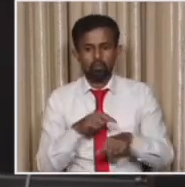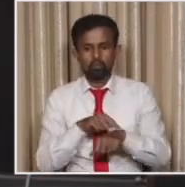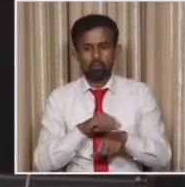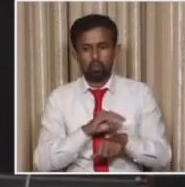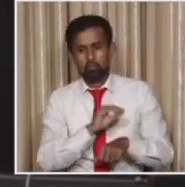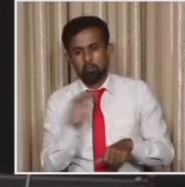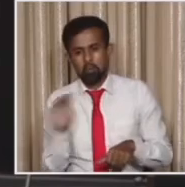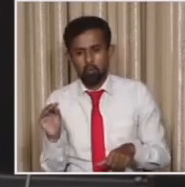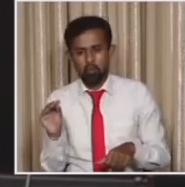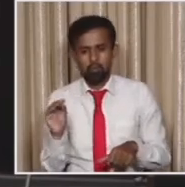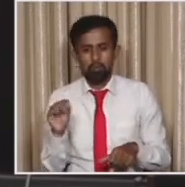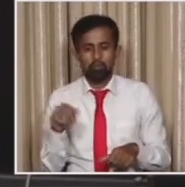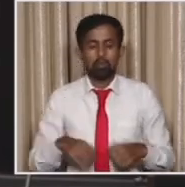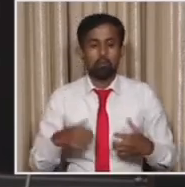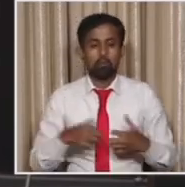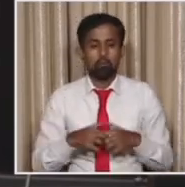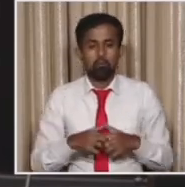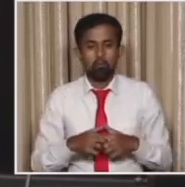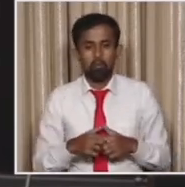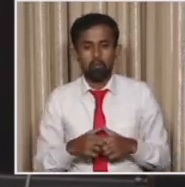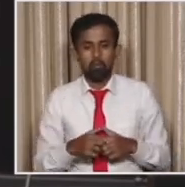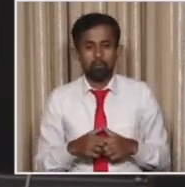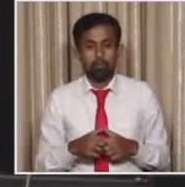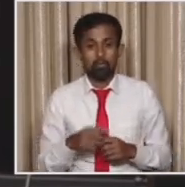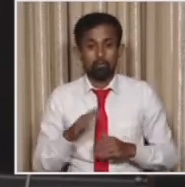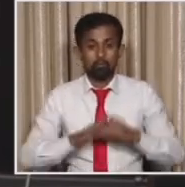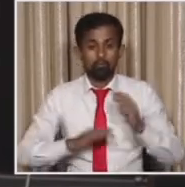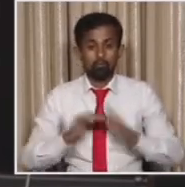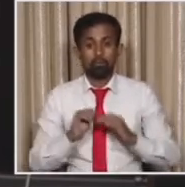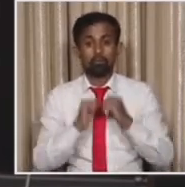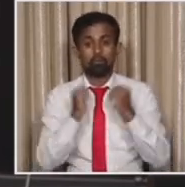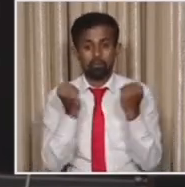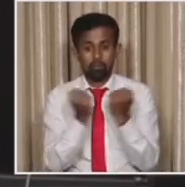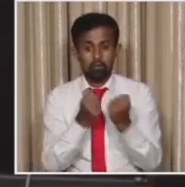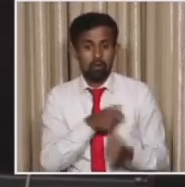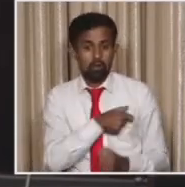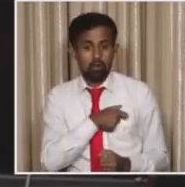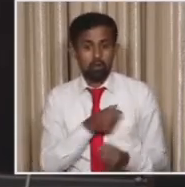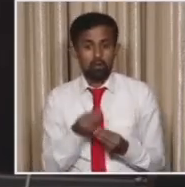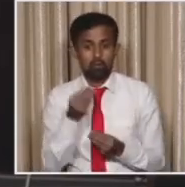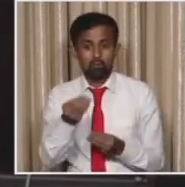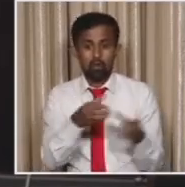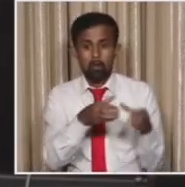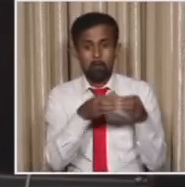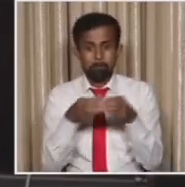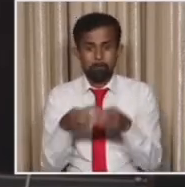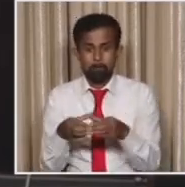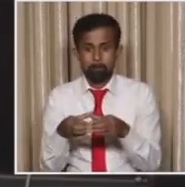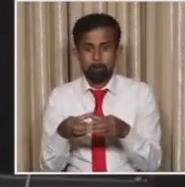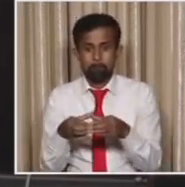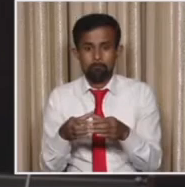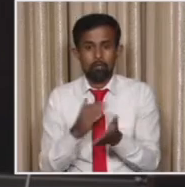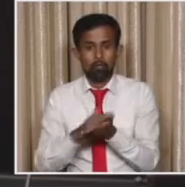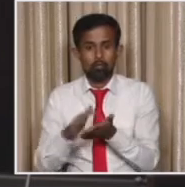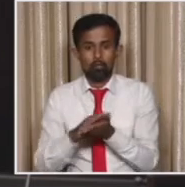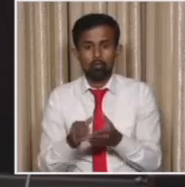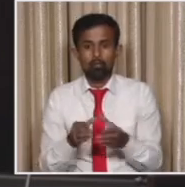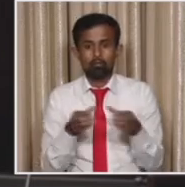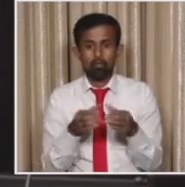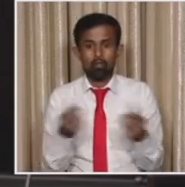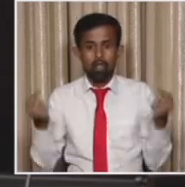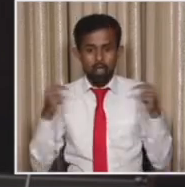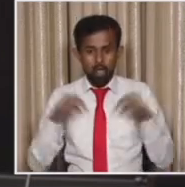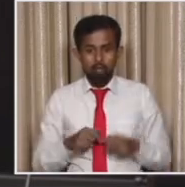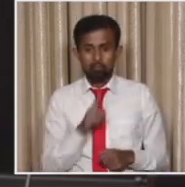ඒ නිසා තමයි අද මේ අර්බුදේ මතුවලා තියෙන හැබැයි ඒ වෘත්තීය සමිති වලට නායකත්වය දීපු පක්ෂම ඒවට සහය දීපු අයම අද ඇවිල්ලා